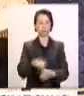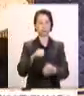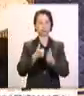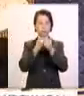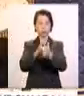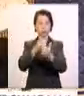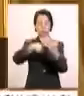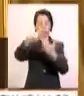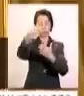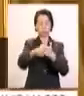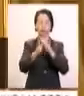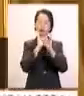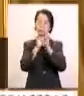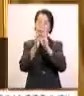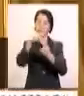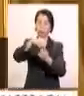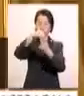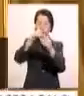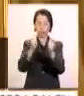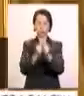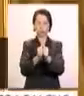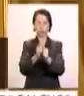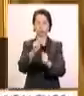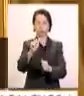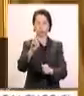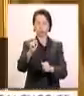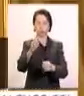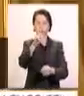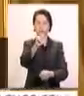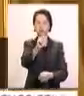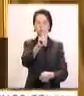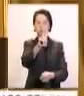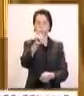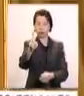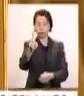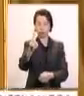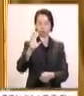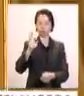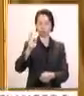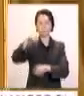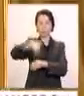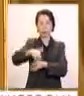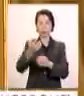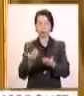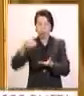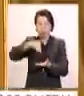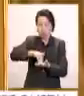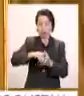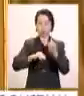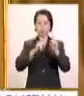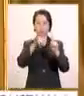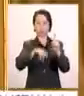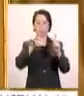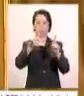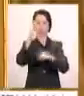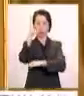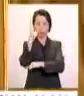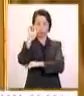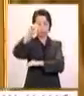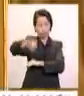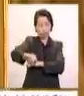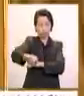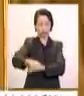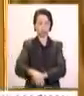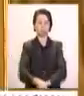Ikuti program Bicara Khas bersama Tun M di TV1 9 malam ini dan ulangannya pada 1.30 tengah hari